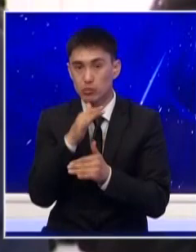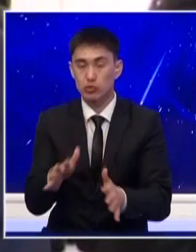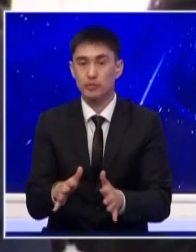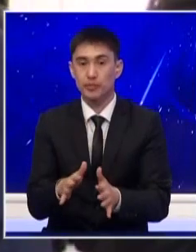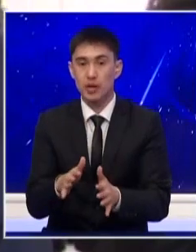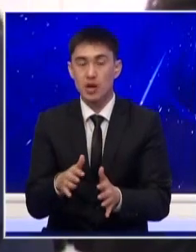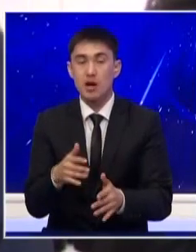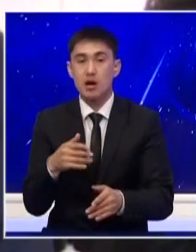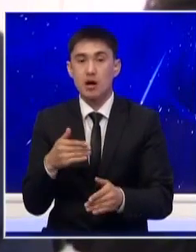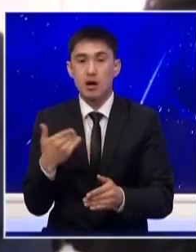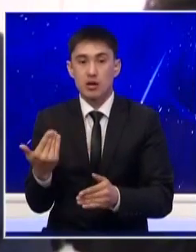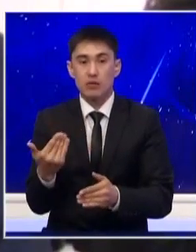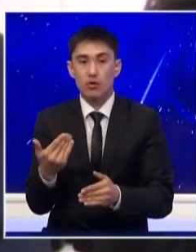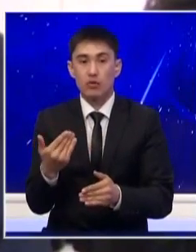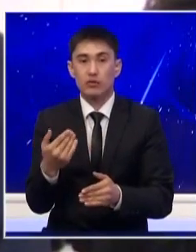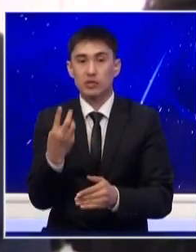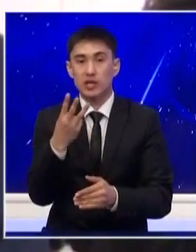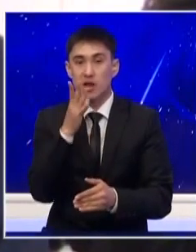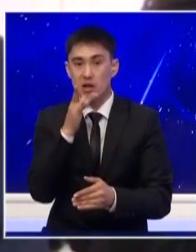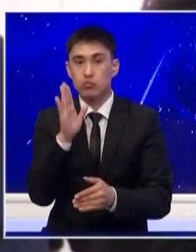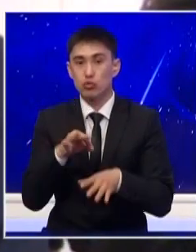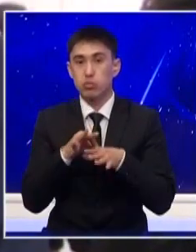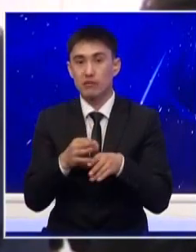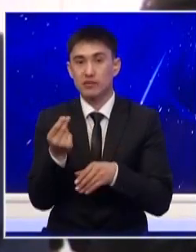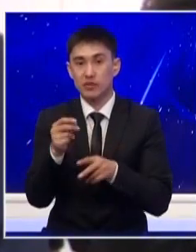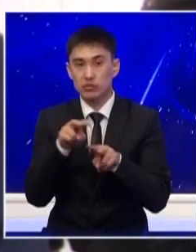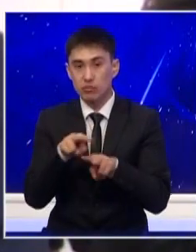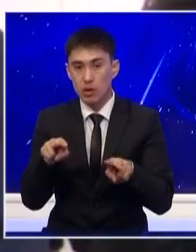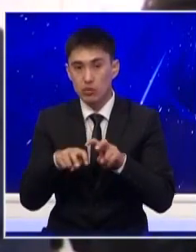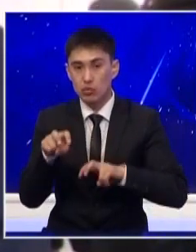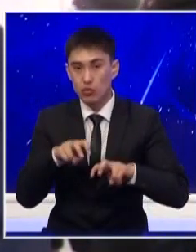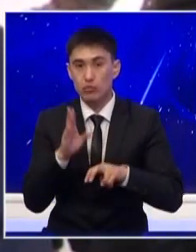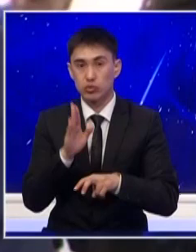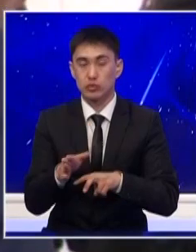И в отношении него в течение 3 лет будет проводиться финансовый мониторинг.